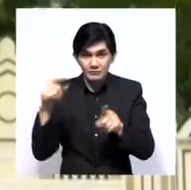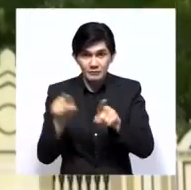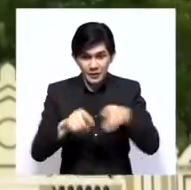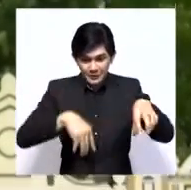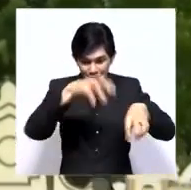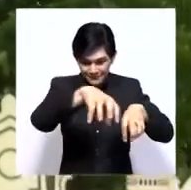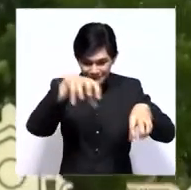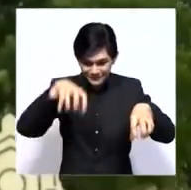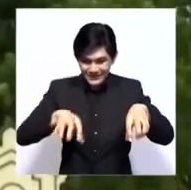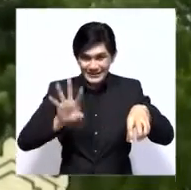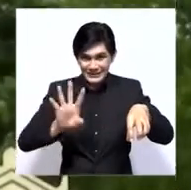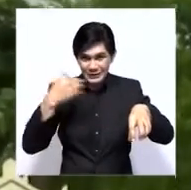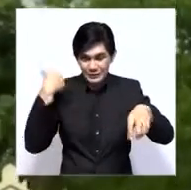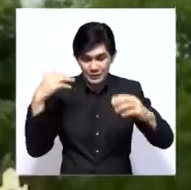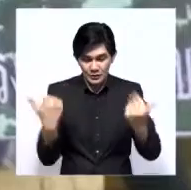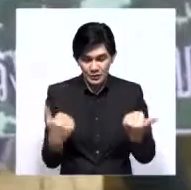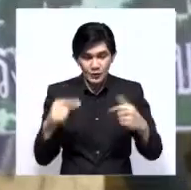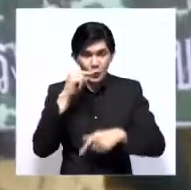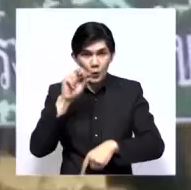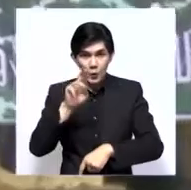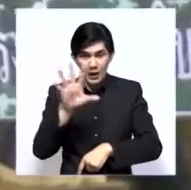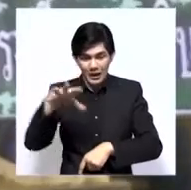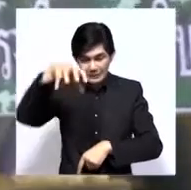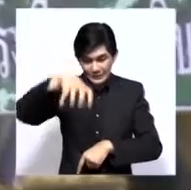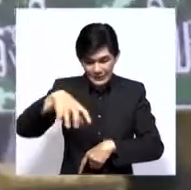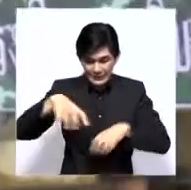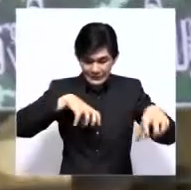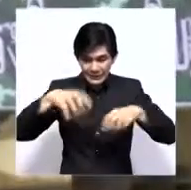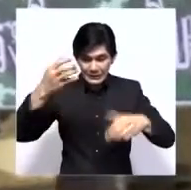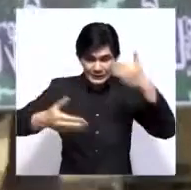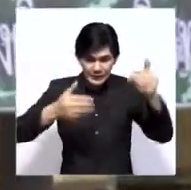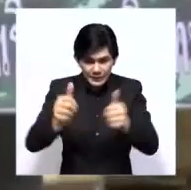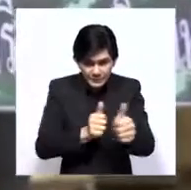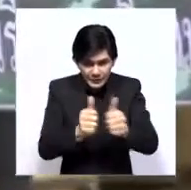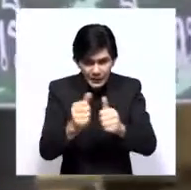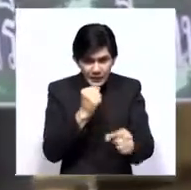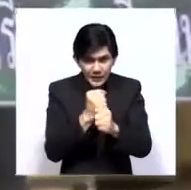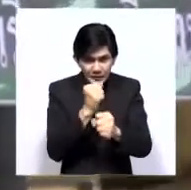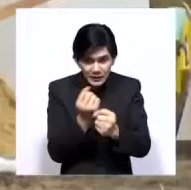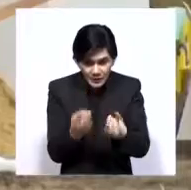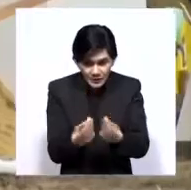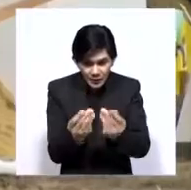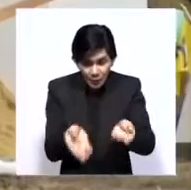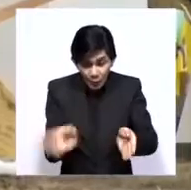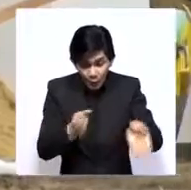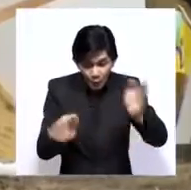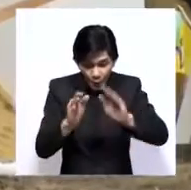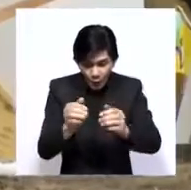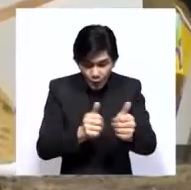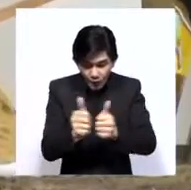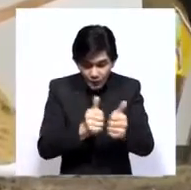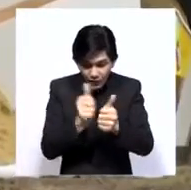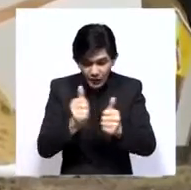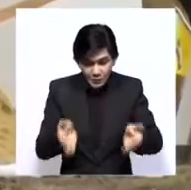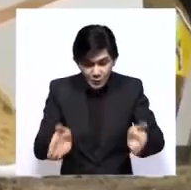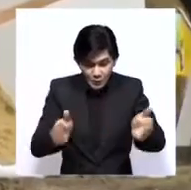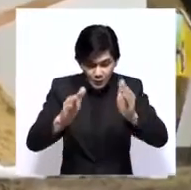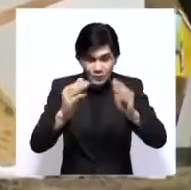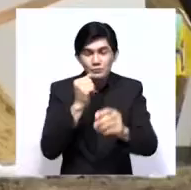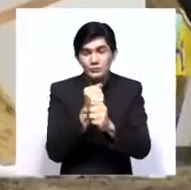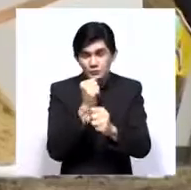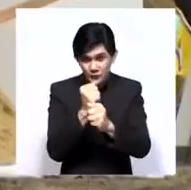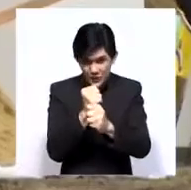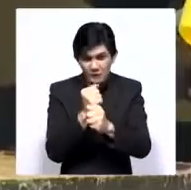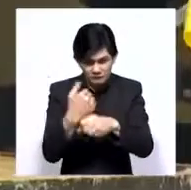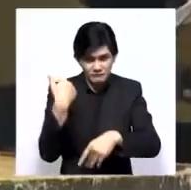และในวันนี้เองค่ะภายในสนามเสือป่าก็มีการจัดกิจกรรมแข่งขันก่อพระเจดีย์ทรายที่ได้เปิดให้ประชาชนทั่วไปเข้าม